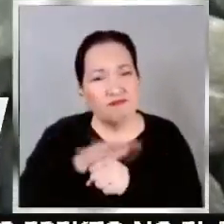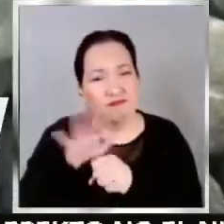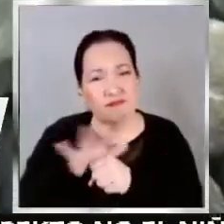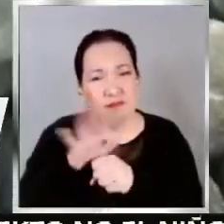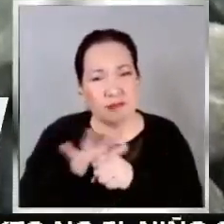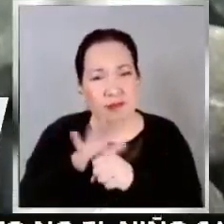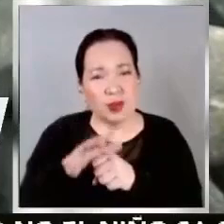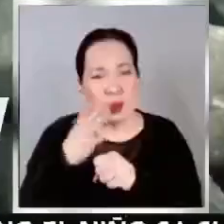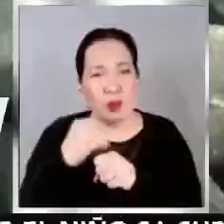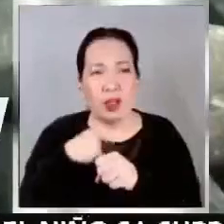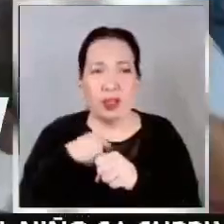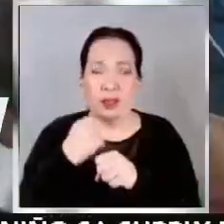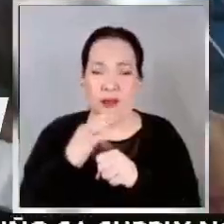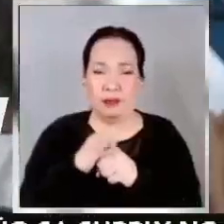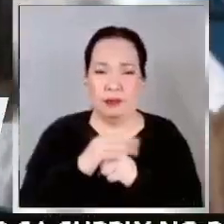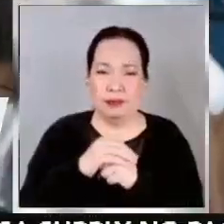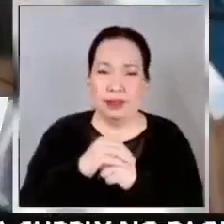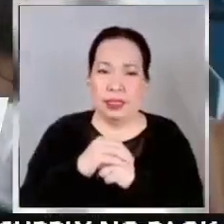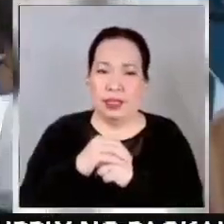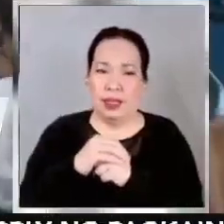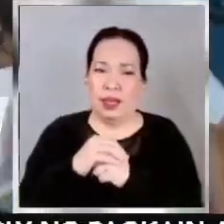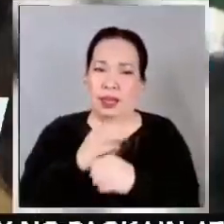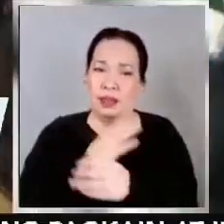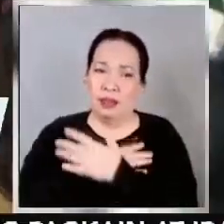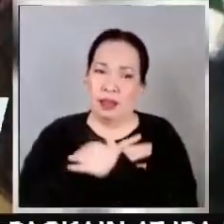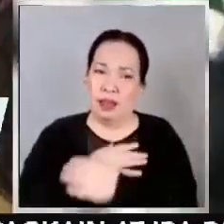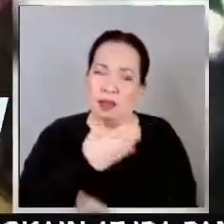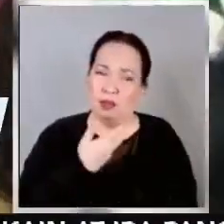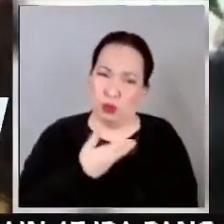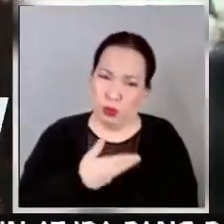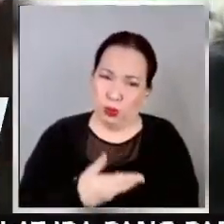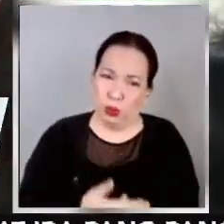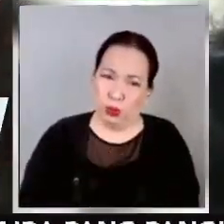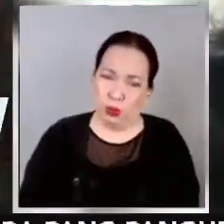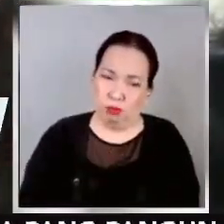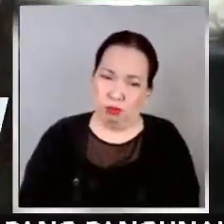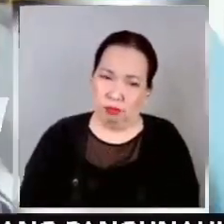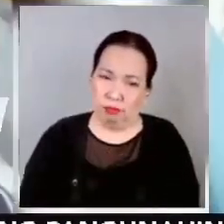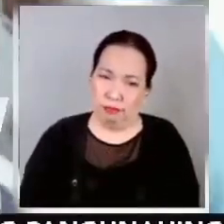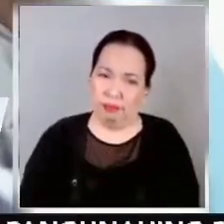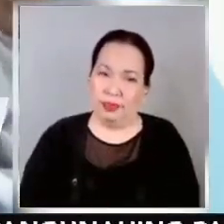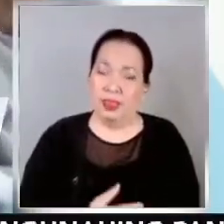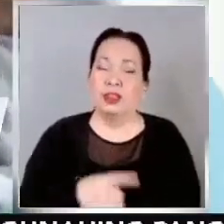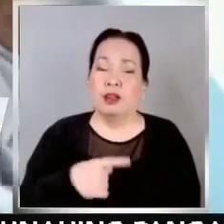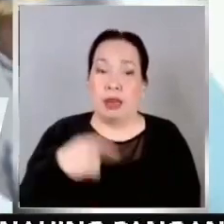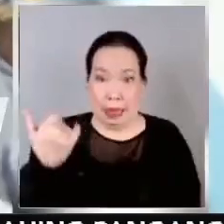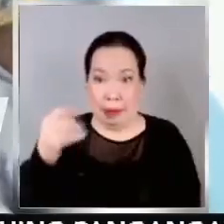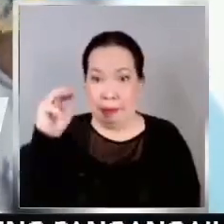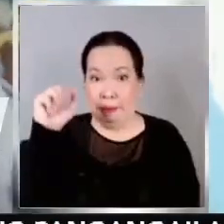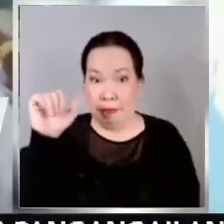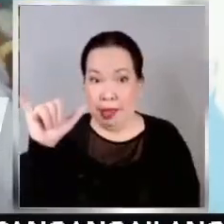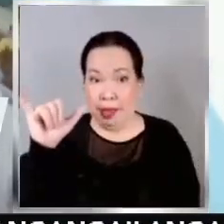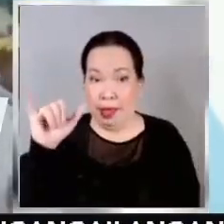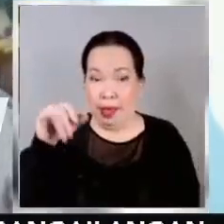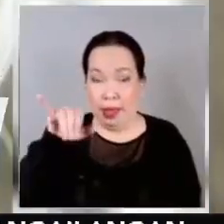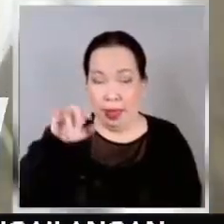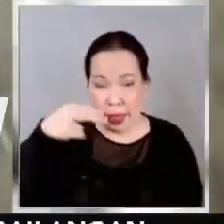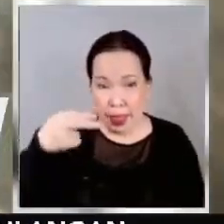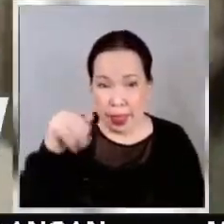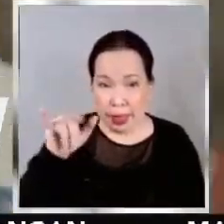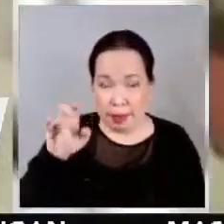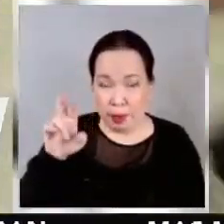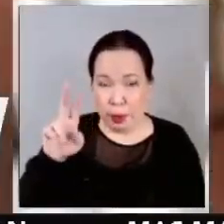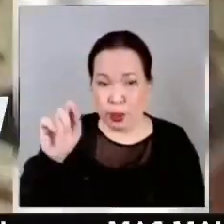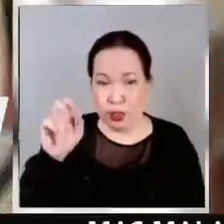pagkakamamahinga, alang kakain. Ngayong Mayo ay Hypertension Awareness Month. Kaya ang GMA Kapuso Foundation ay nagsagawa